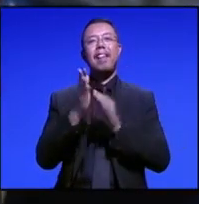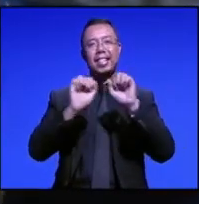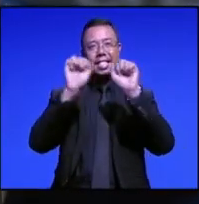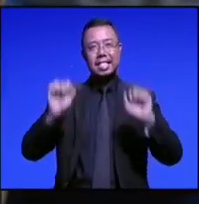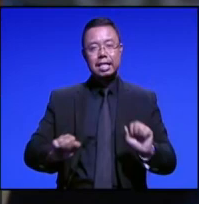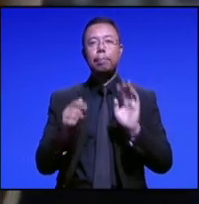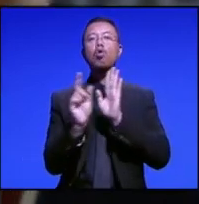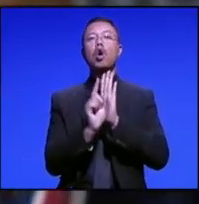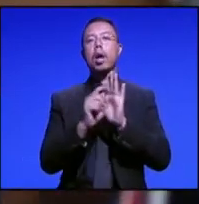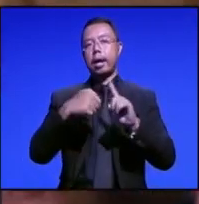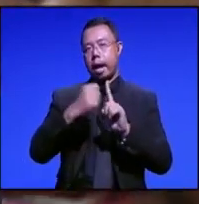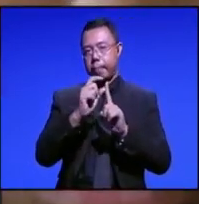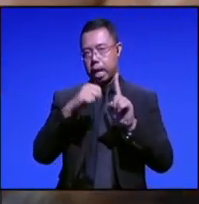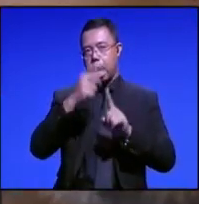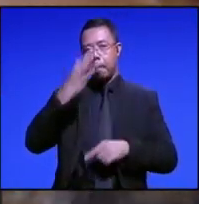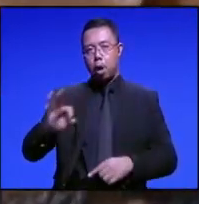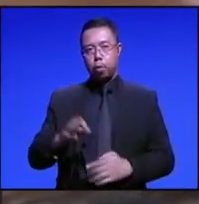dan undang-undang KPK yang baru.